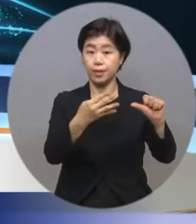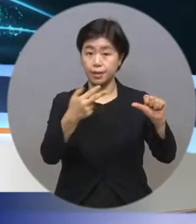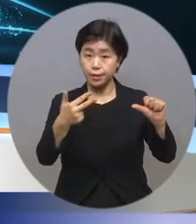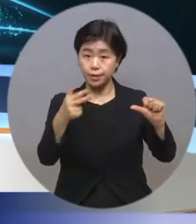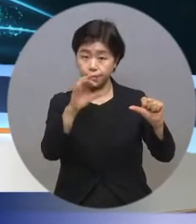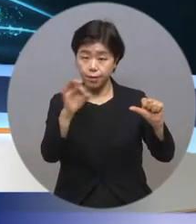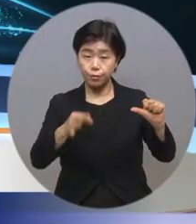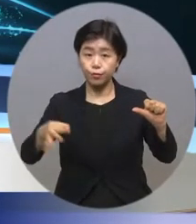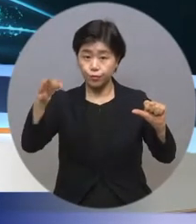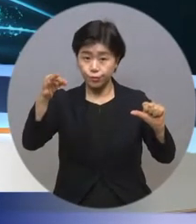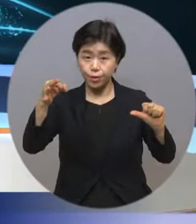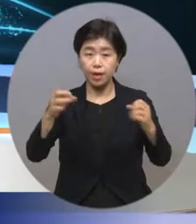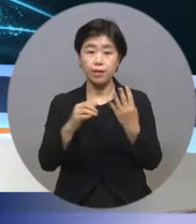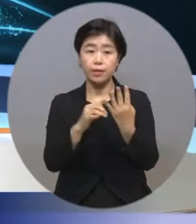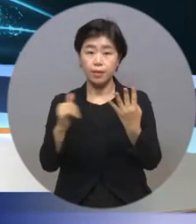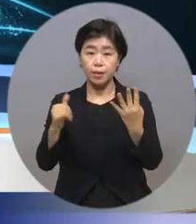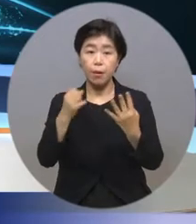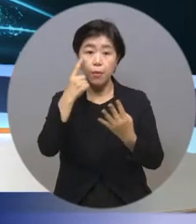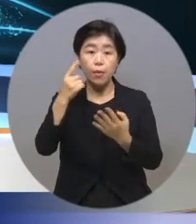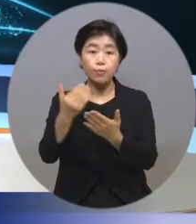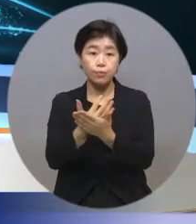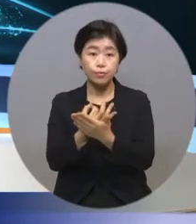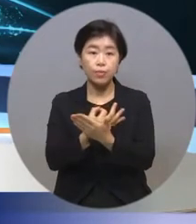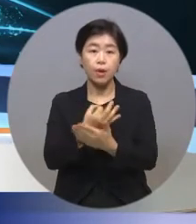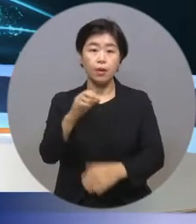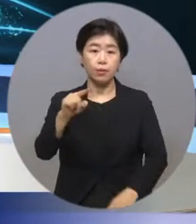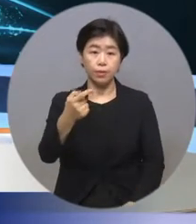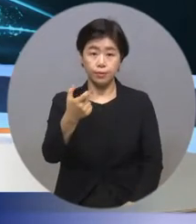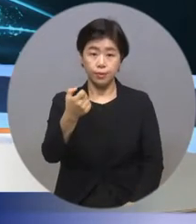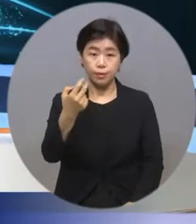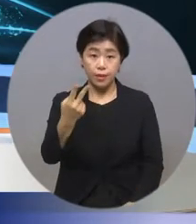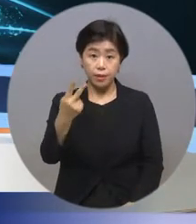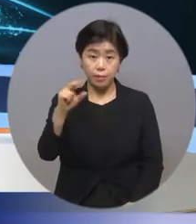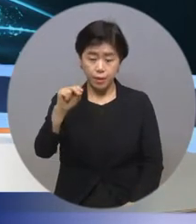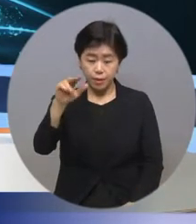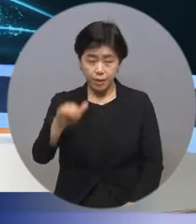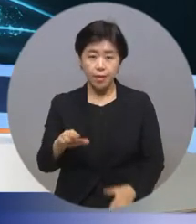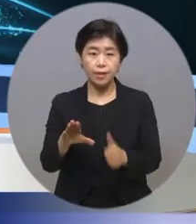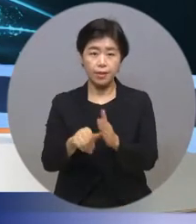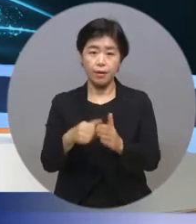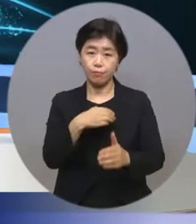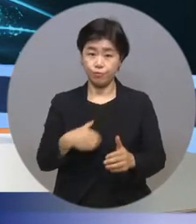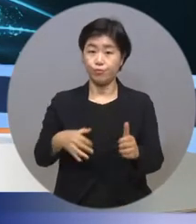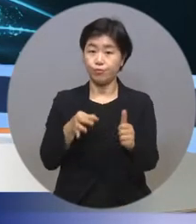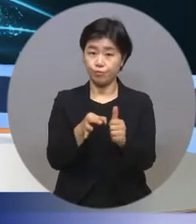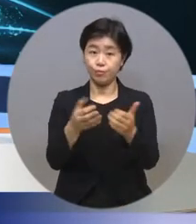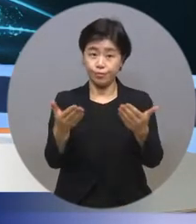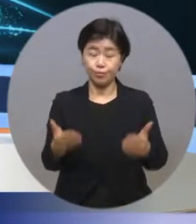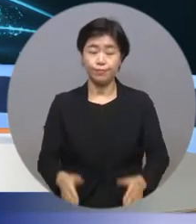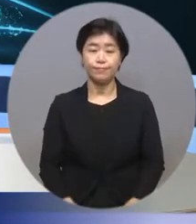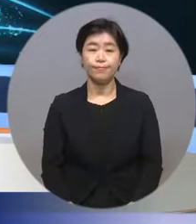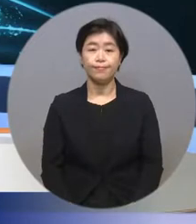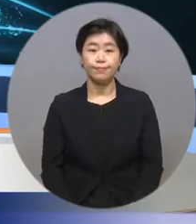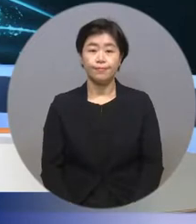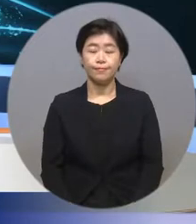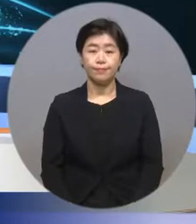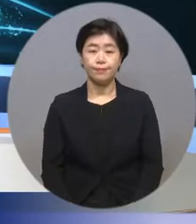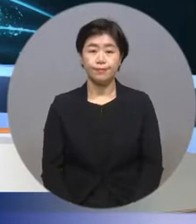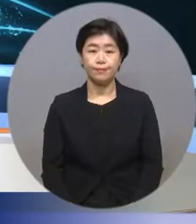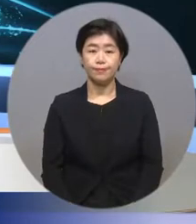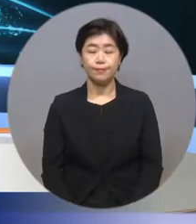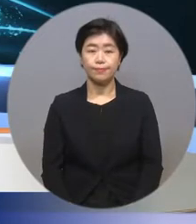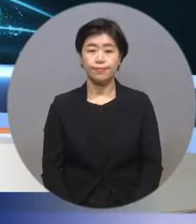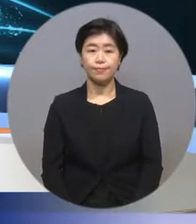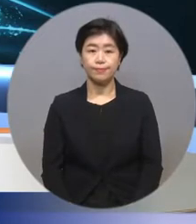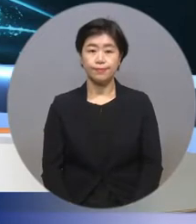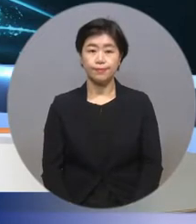4인가구 기준 월소득 이 1,620,000 원 이하면 생계 급여를 받게 됩니다 자세한 소식 박성용 기자가